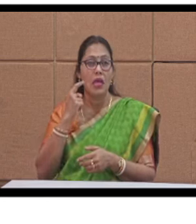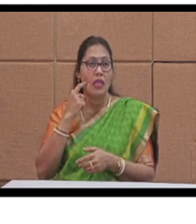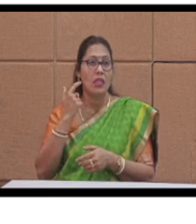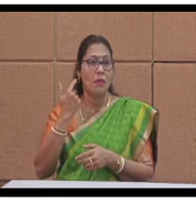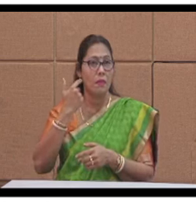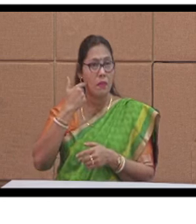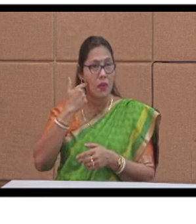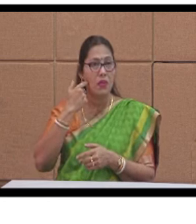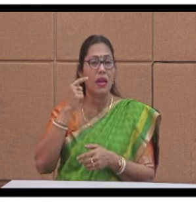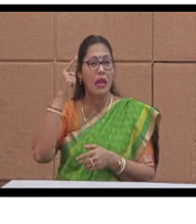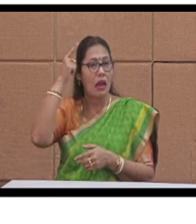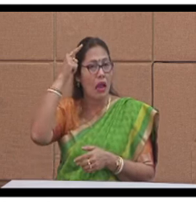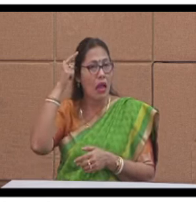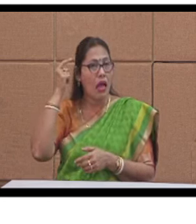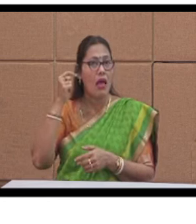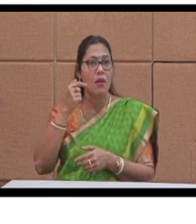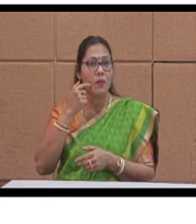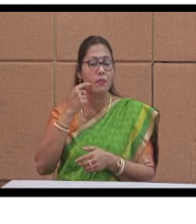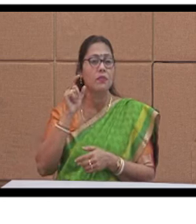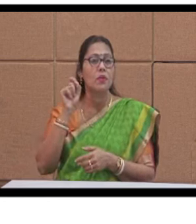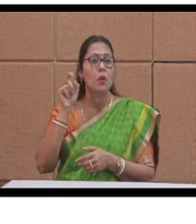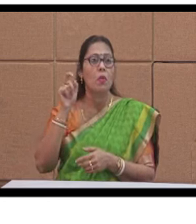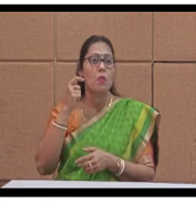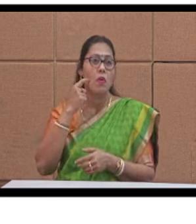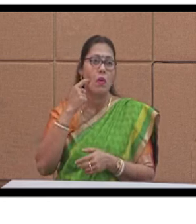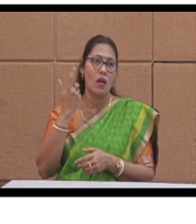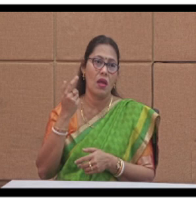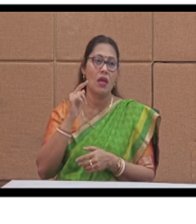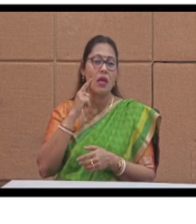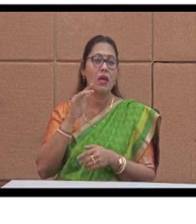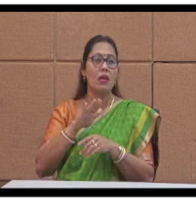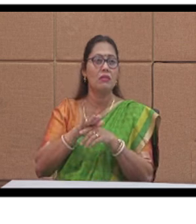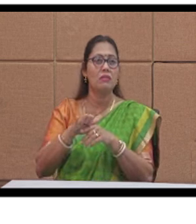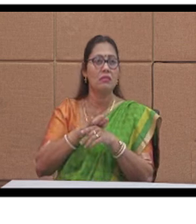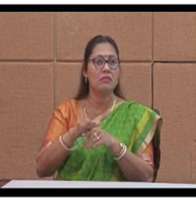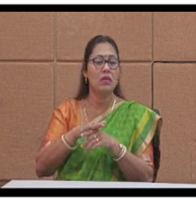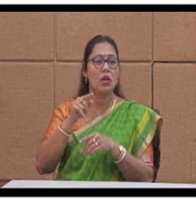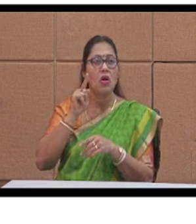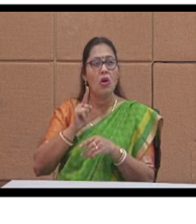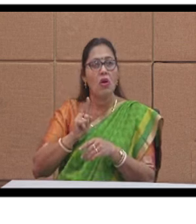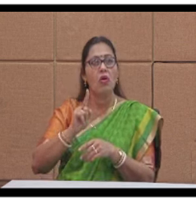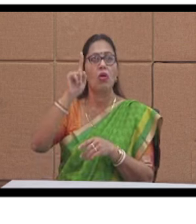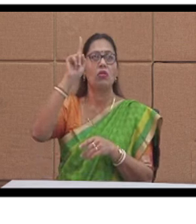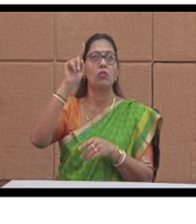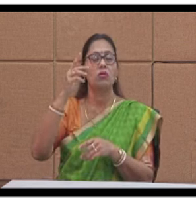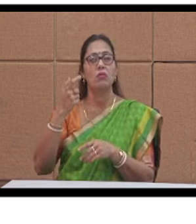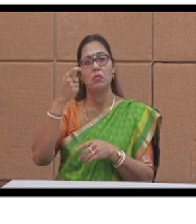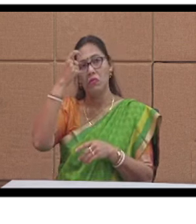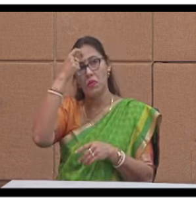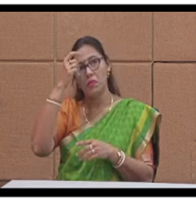দাঁতের ভেতরটা আস্তে আস্তে খয়ে গিয়ে একটা গর্তমতো হতে